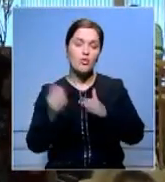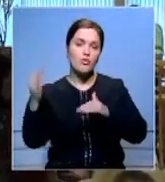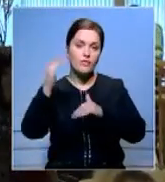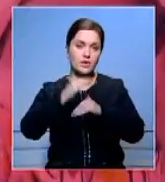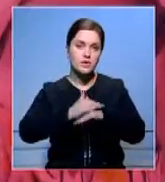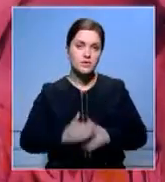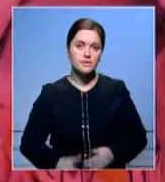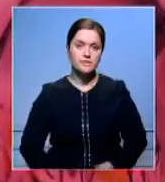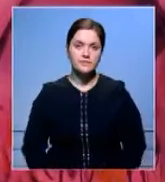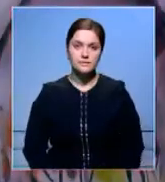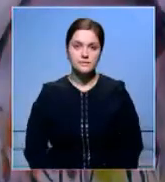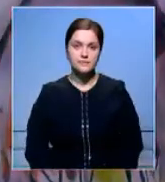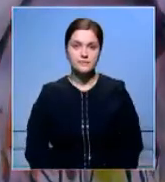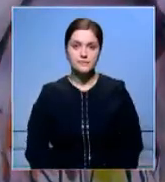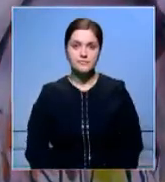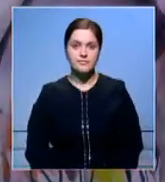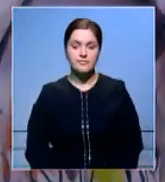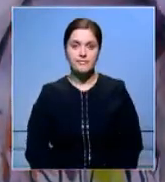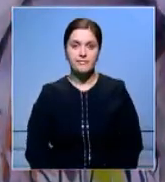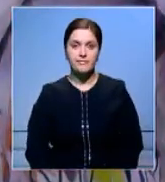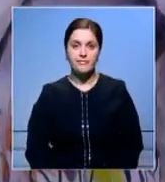вечера.